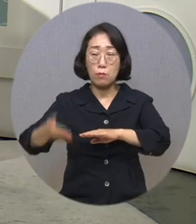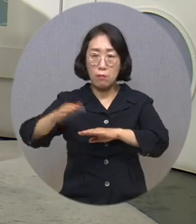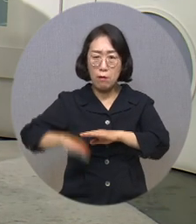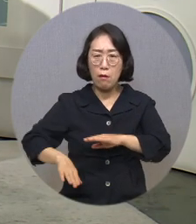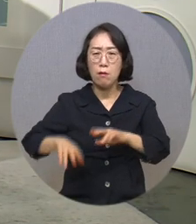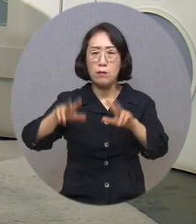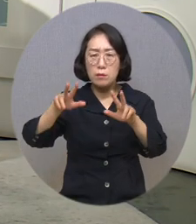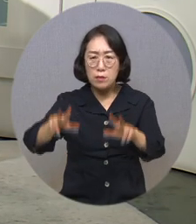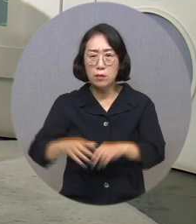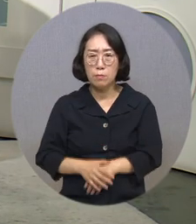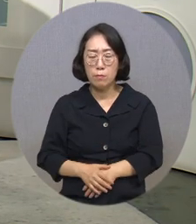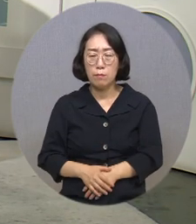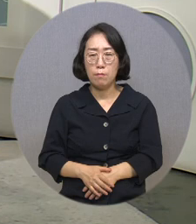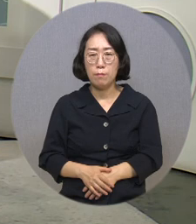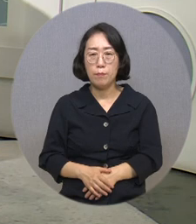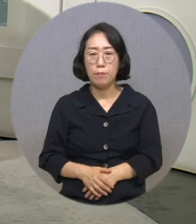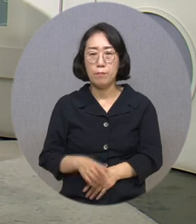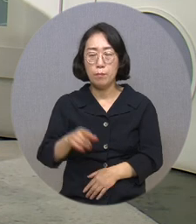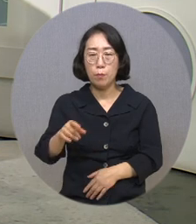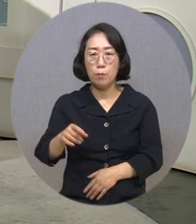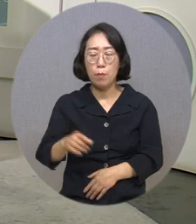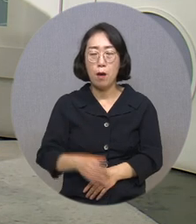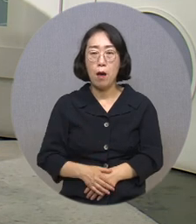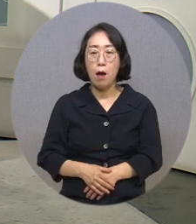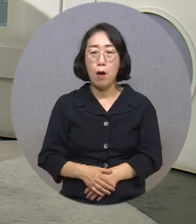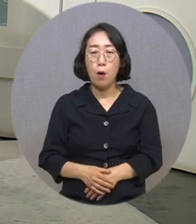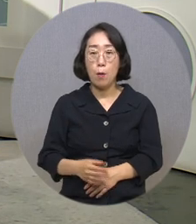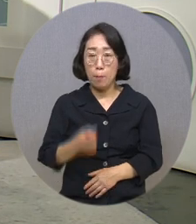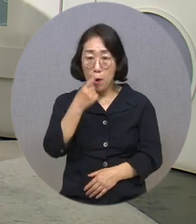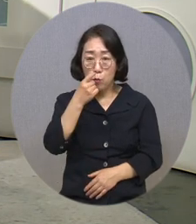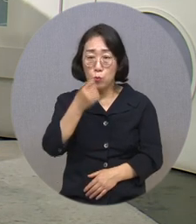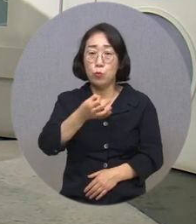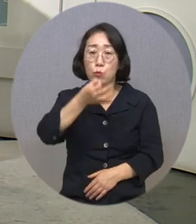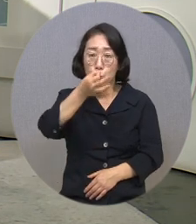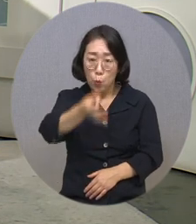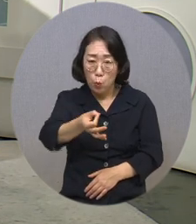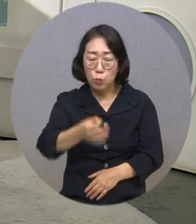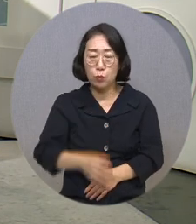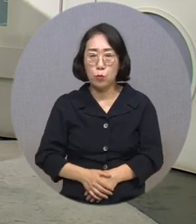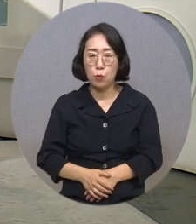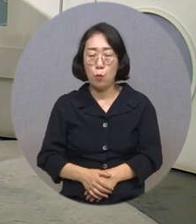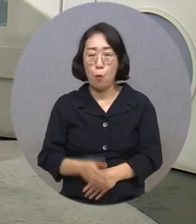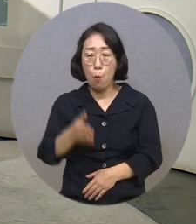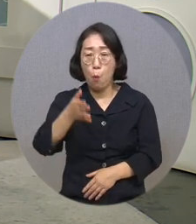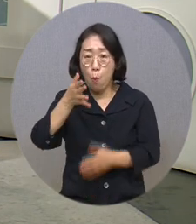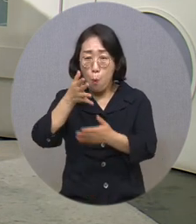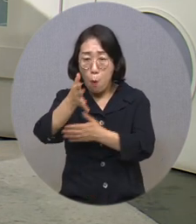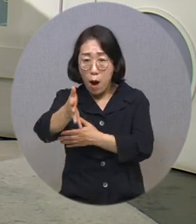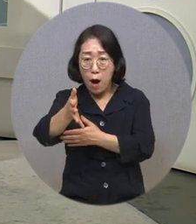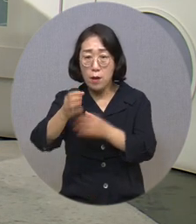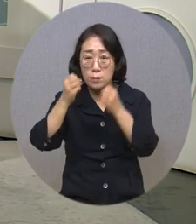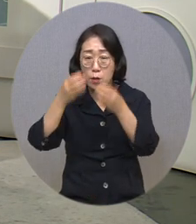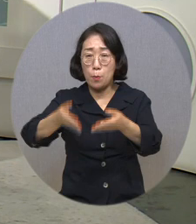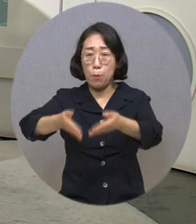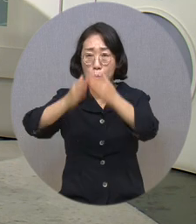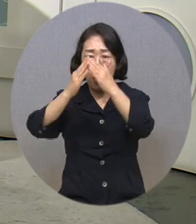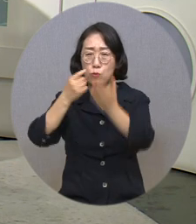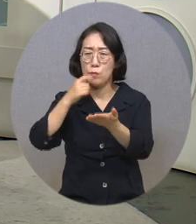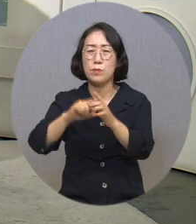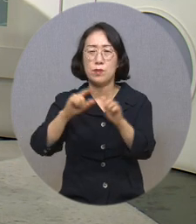현실이 등록금도 동결돼 있는 부분이 있다가 또 학과도 만드는 게 쉽지 않고 막 이러다 보니